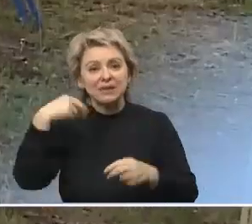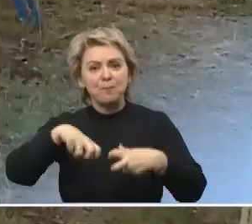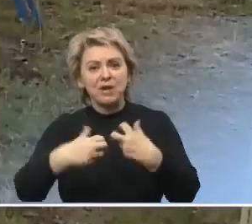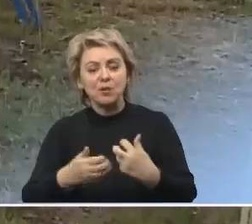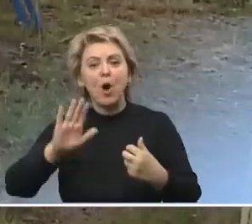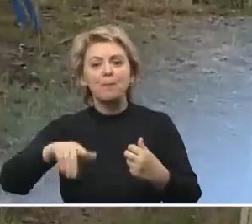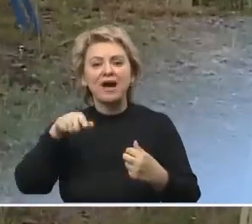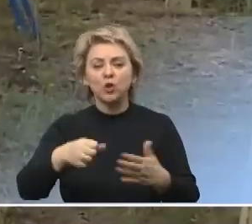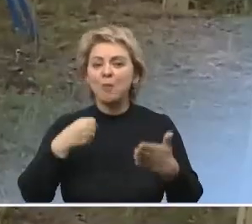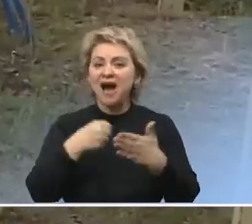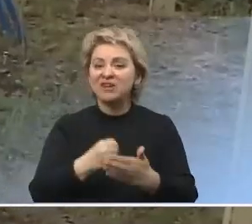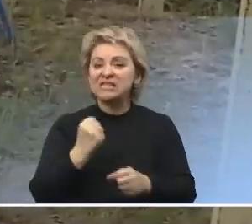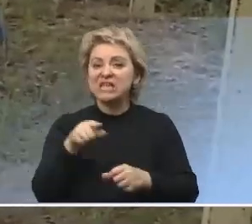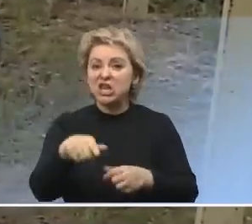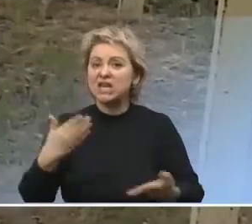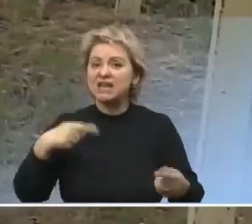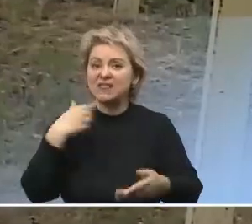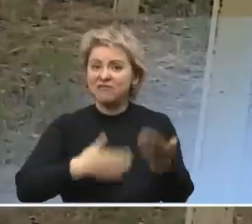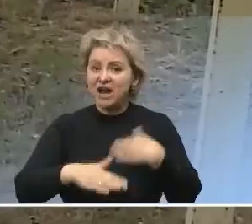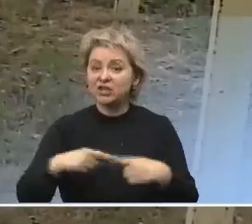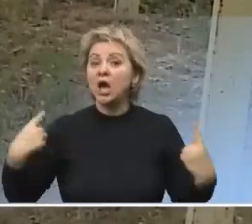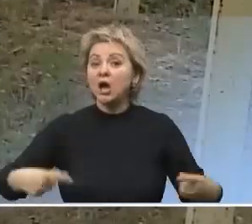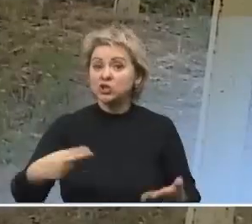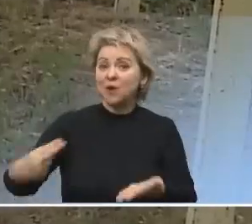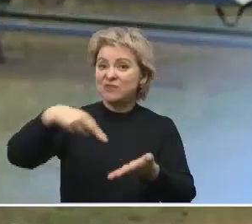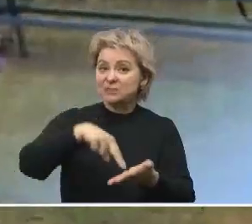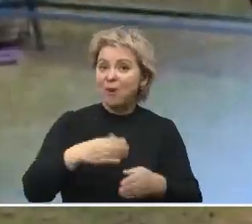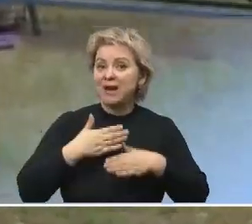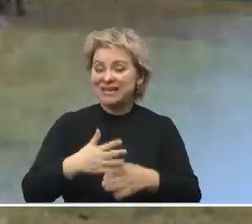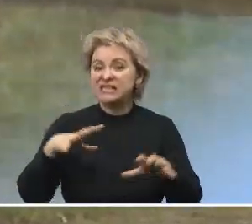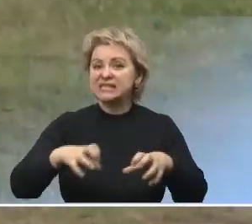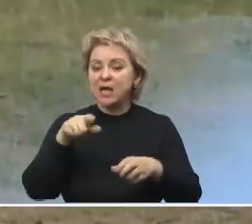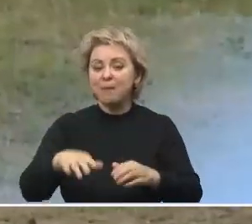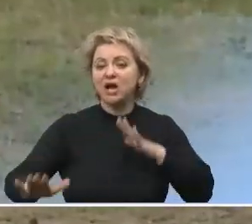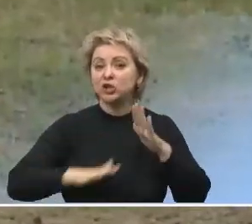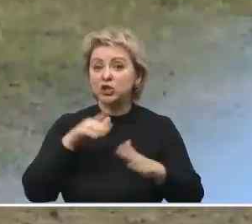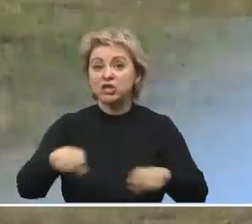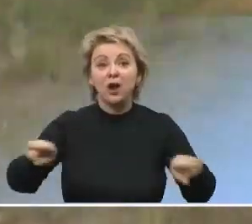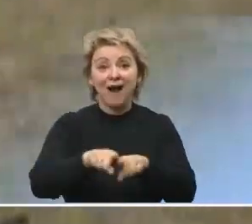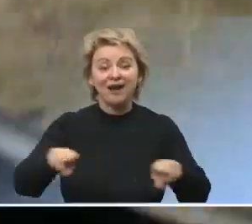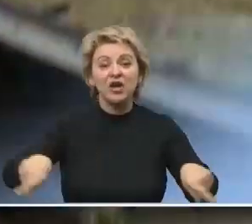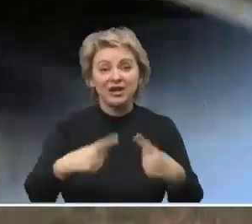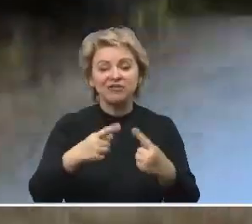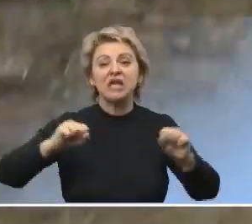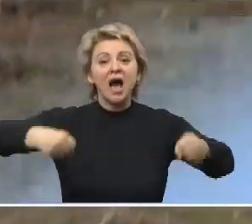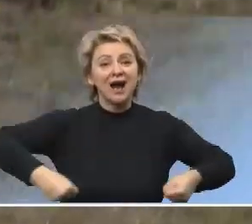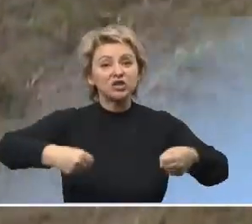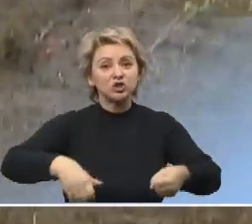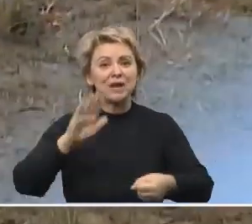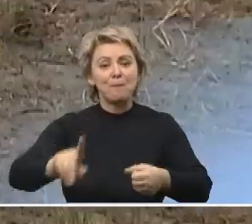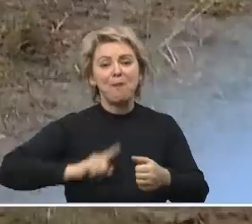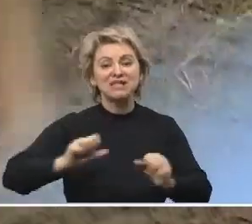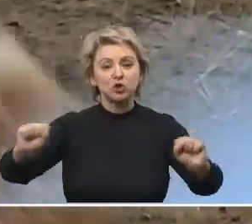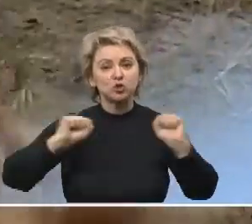а потом и авария сделали ее инвалидом. Из коляски подняли собаки. Тренировки стали реабилитацией. На костылях Марина стала